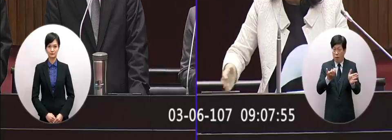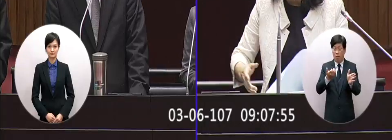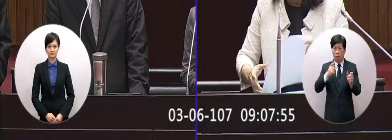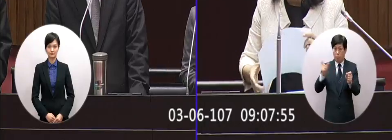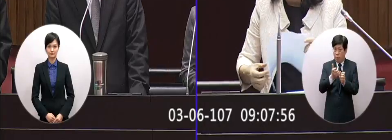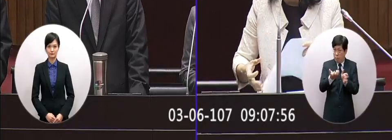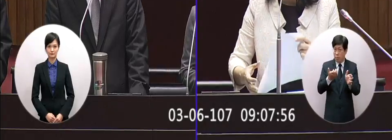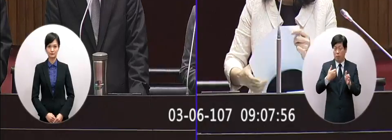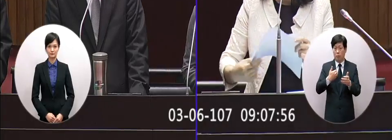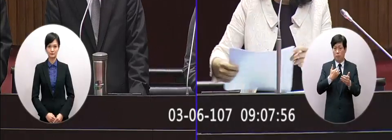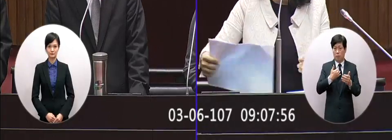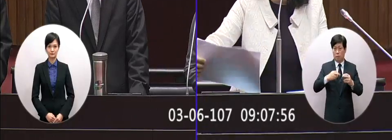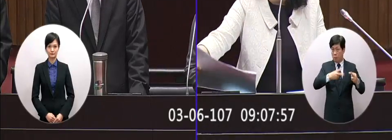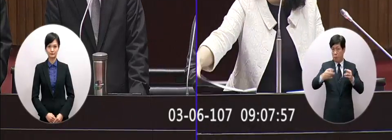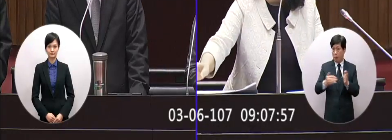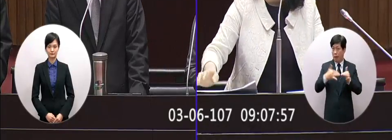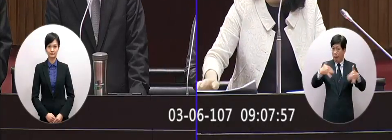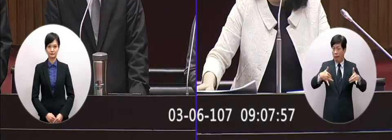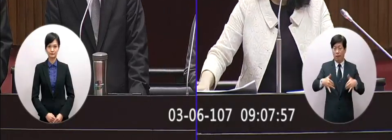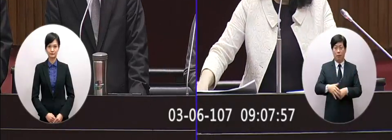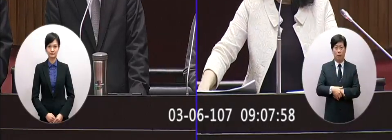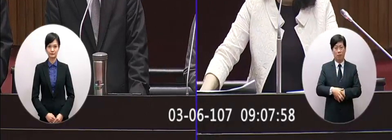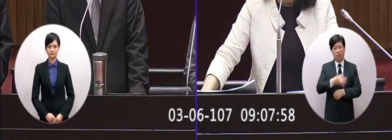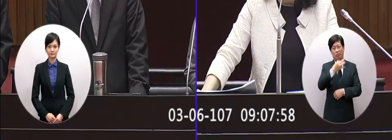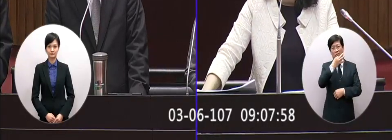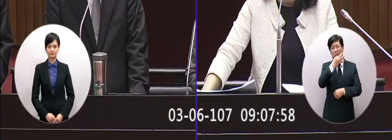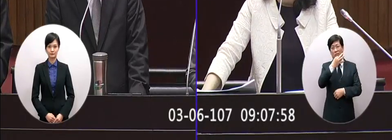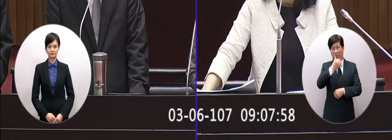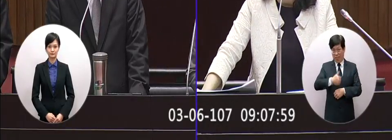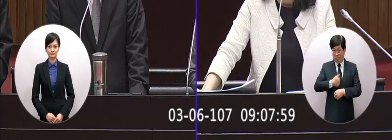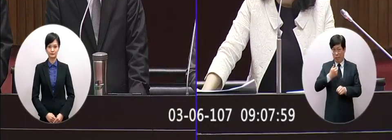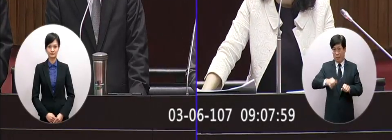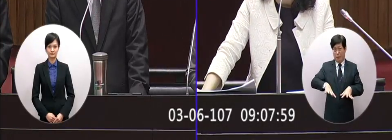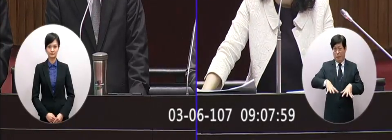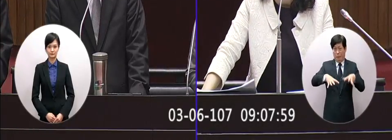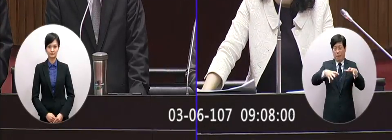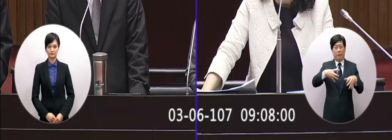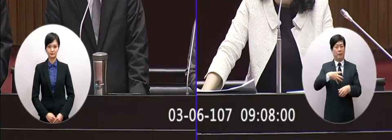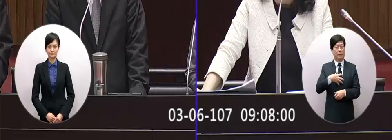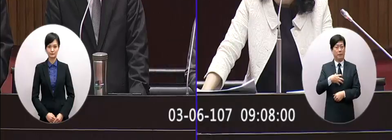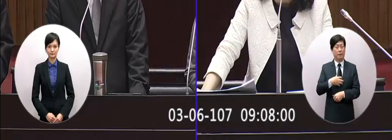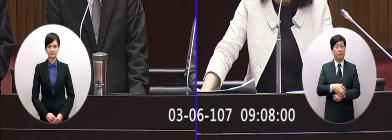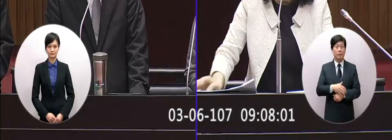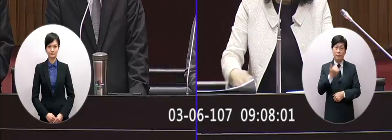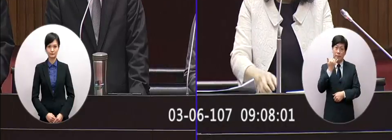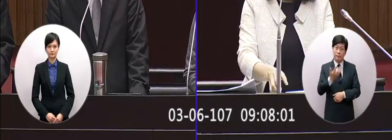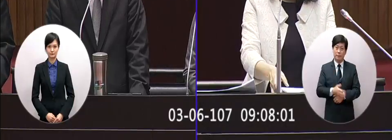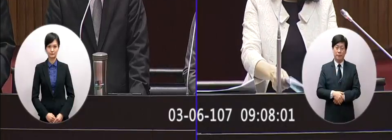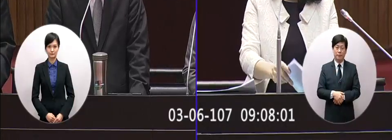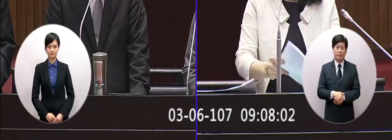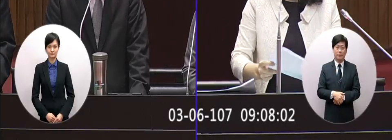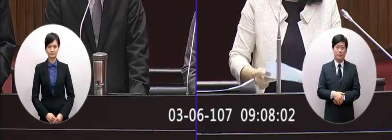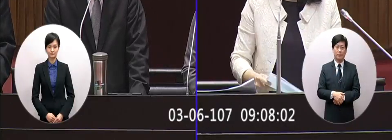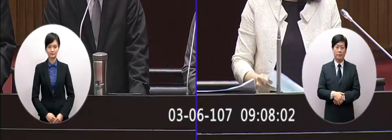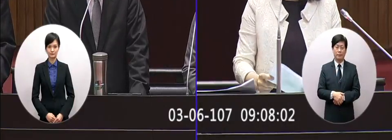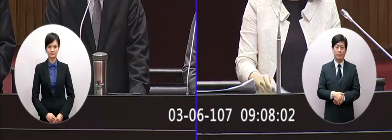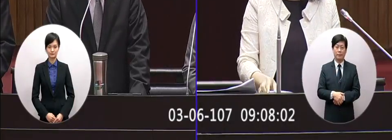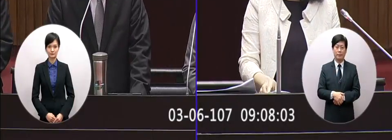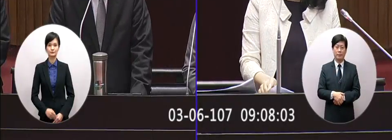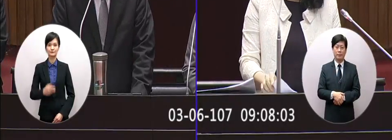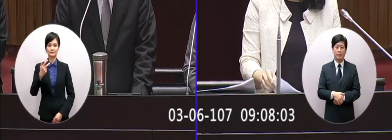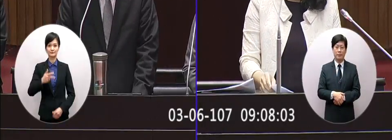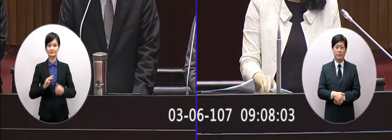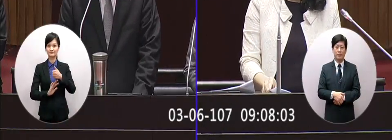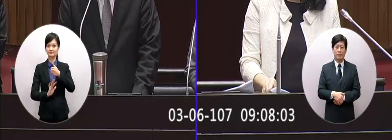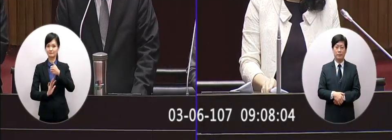它整理完毕的话，把它修复的话，汛期的时候会非常非常的严重，可以吗？ 是，那个徐委